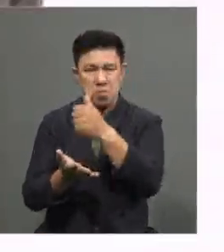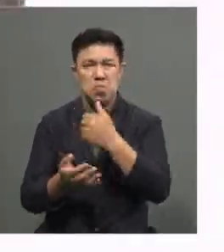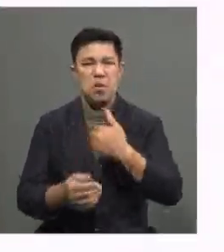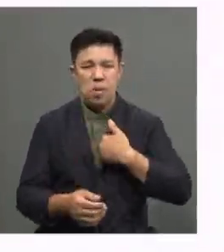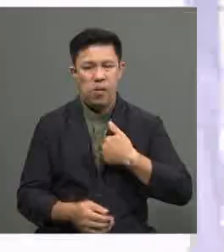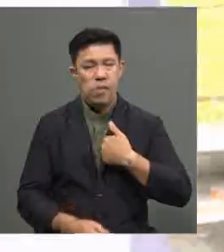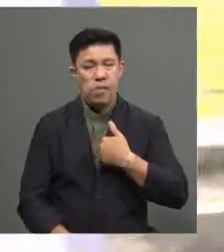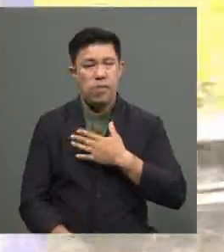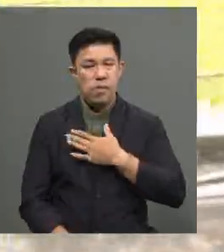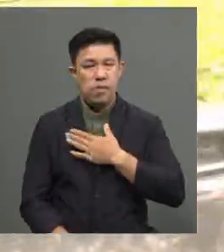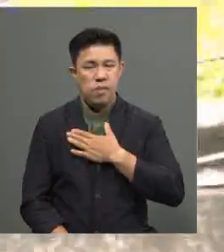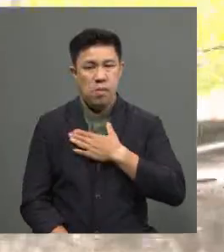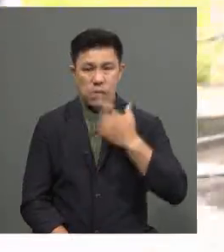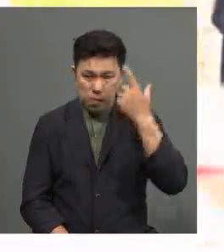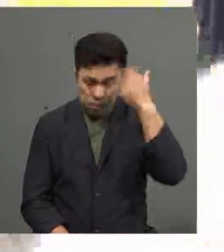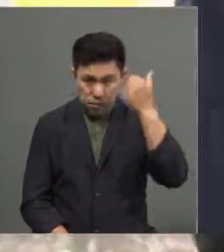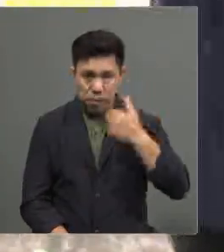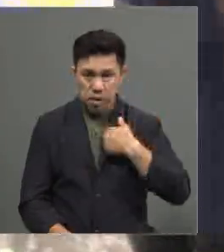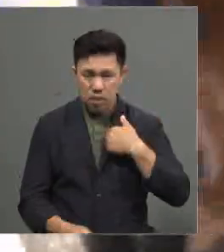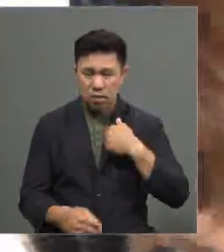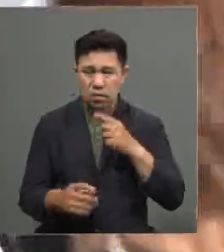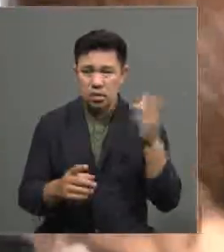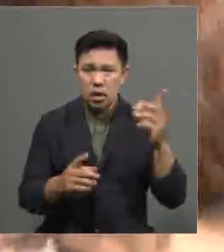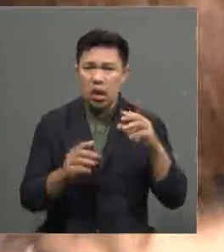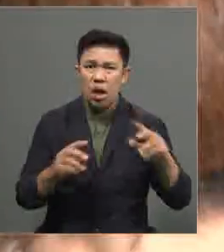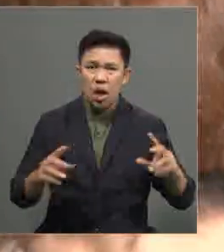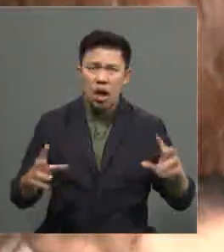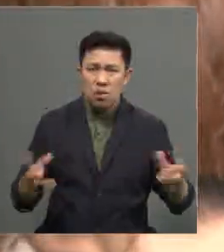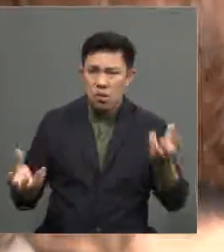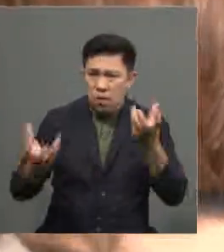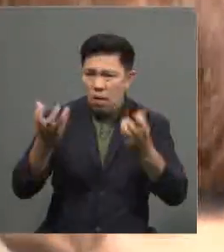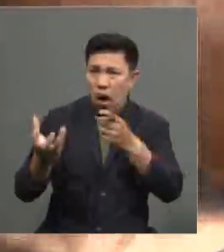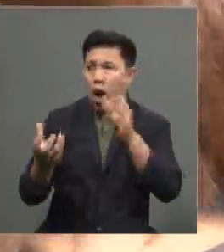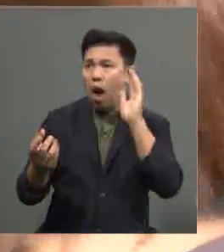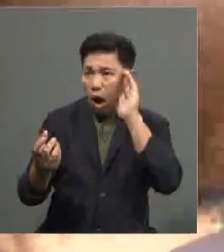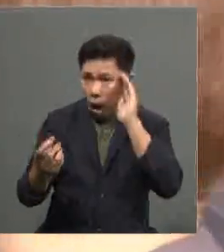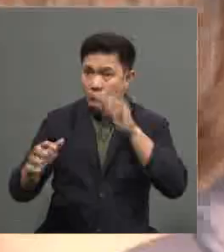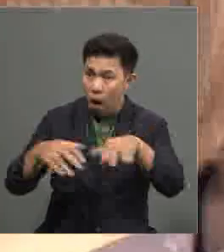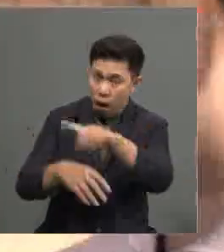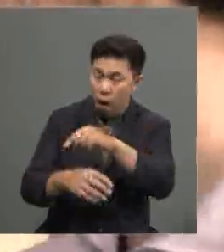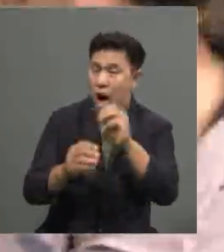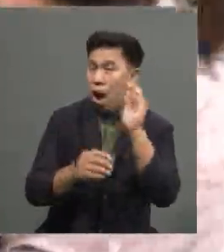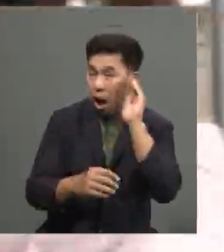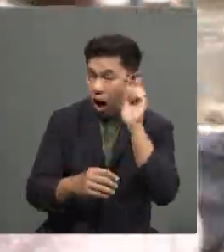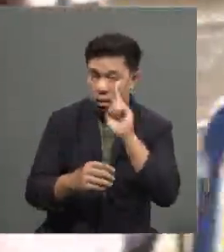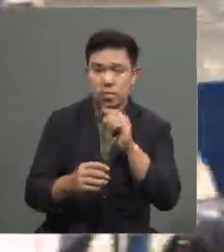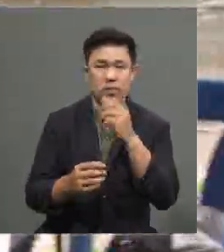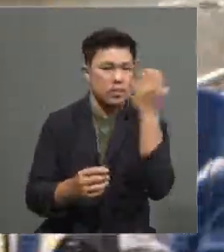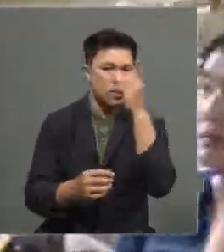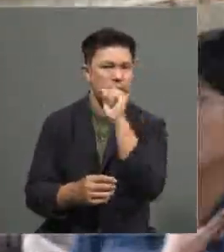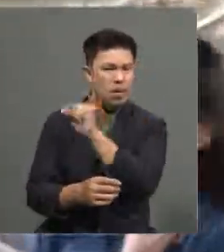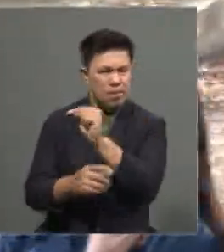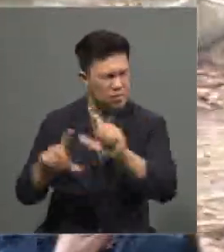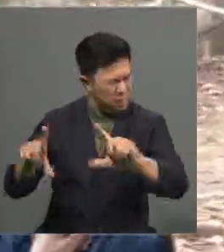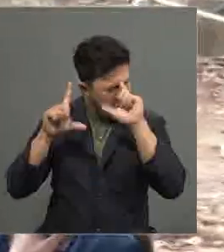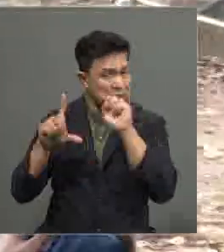าทางกระบวนการยุติธรรมก็จะล้อไปกับกระแสของสังคมนะแล้วก็บอกว่าถ้าจะเอากระแสสังคมตอนนี้ก็ต้องไปรายการนี้เท่านั้นแหละ